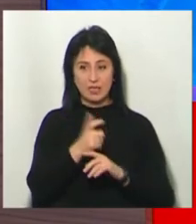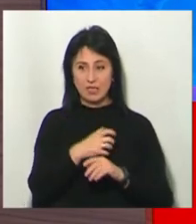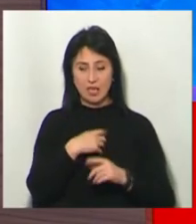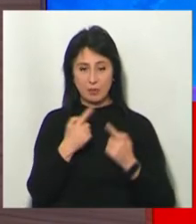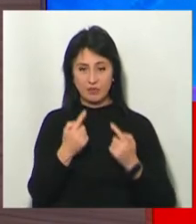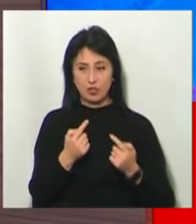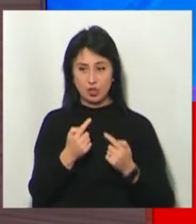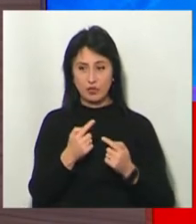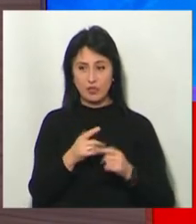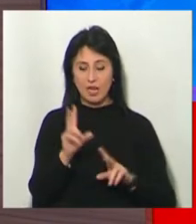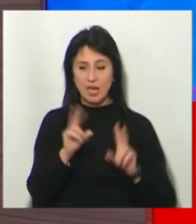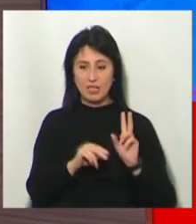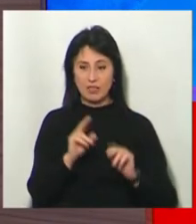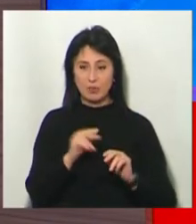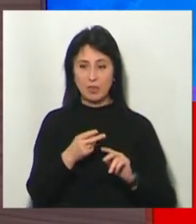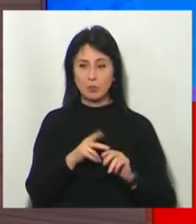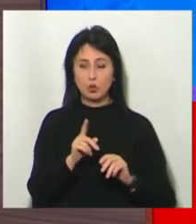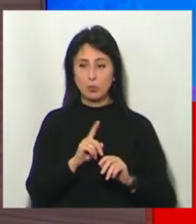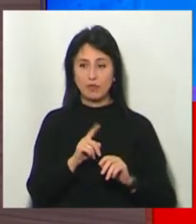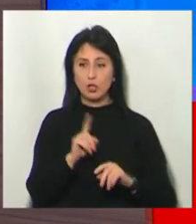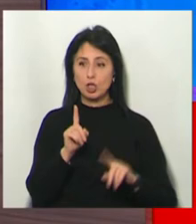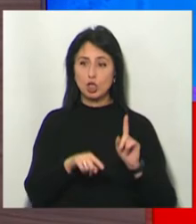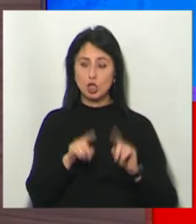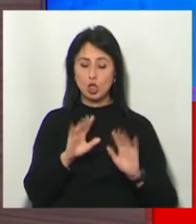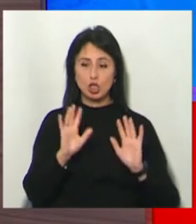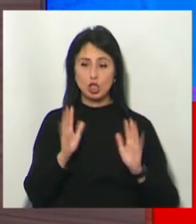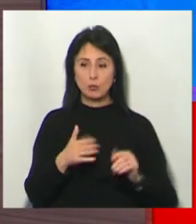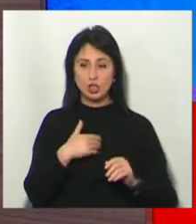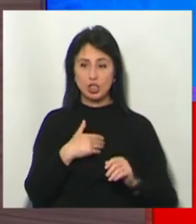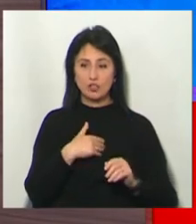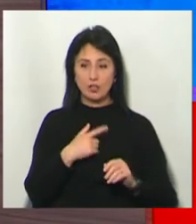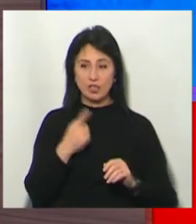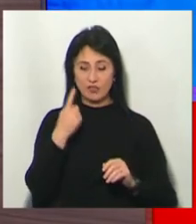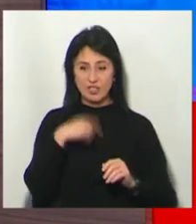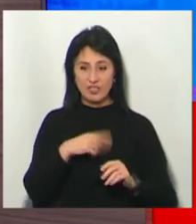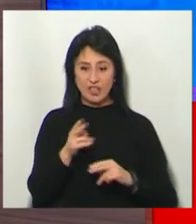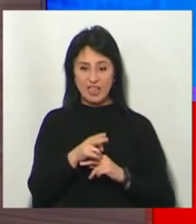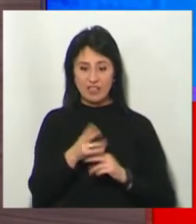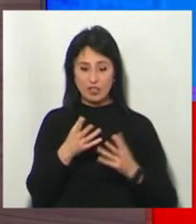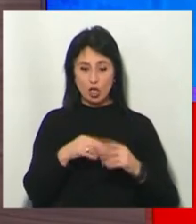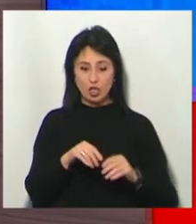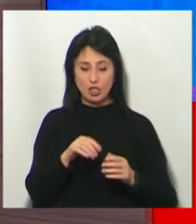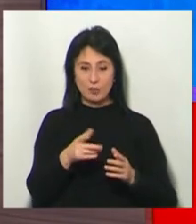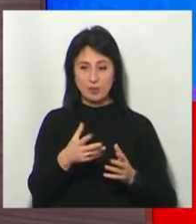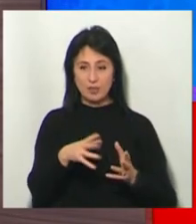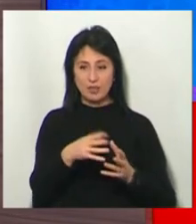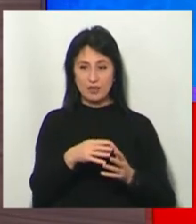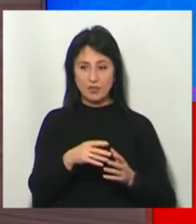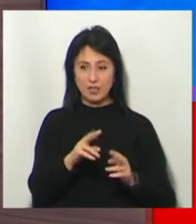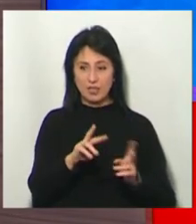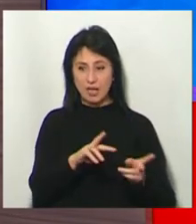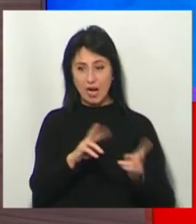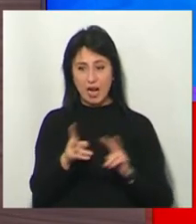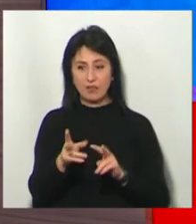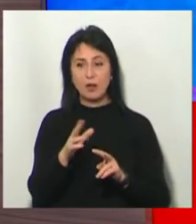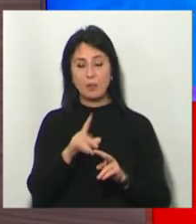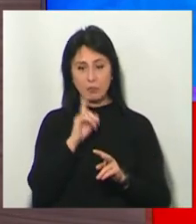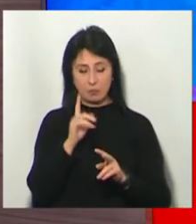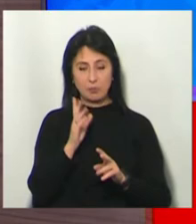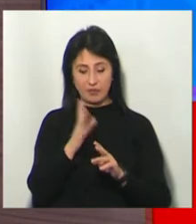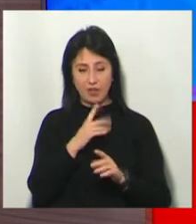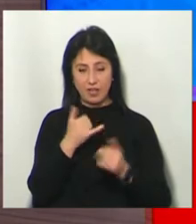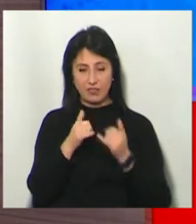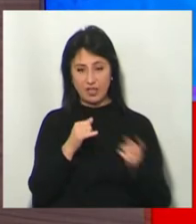ძალიან მნიშვნელოვანი და გასათვალისწინებელი, იმიტომ რომ ზოგიერთ შემთხვევაში ჩვენ გვიწევს თევზის ოჯახის წარმომადგენლები გადმოვიყვანოთ ყვითელ